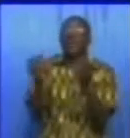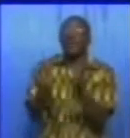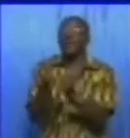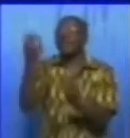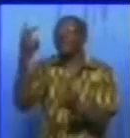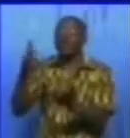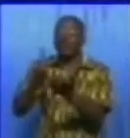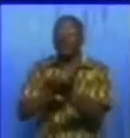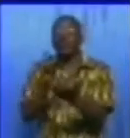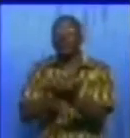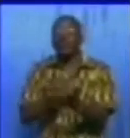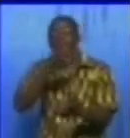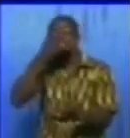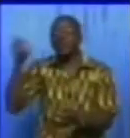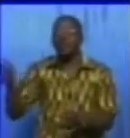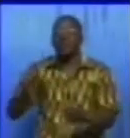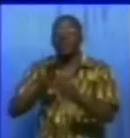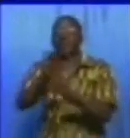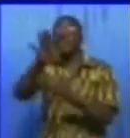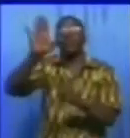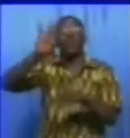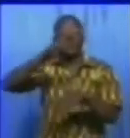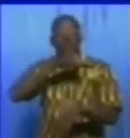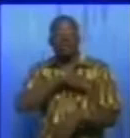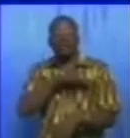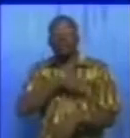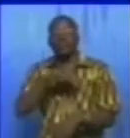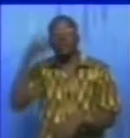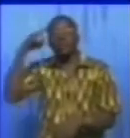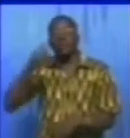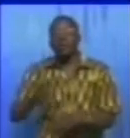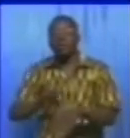documents et de mieux accomplir les missions du département.